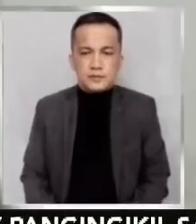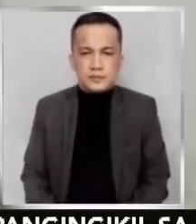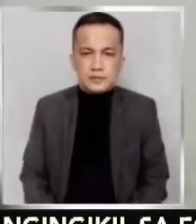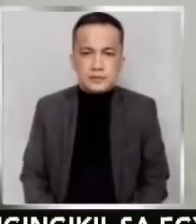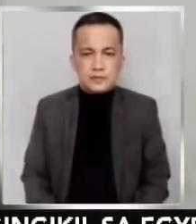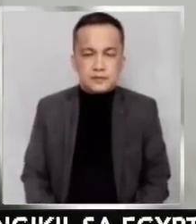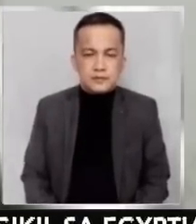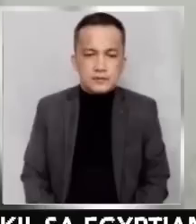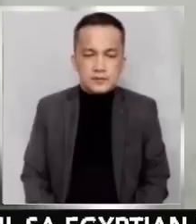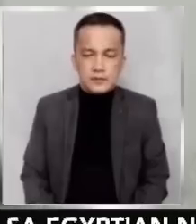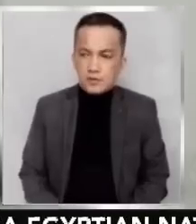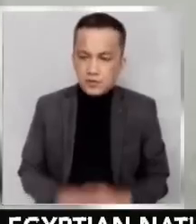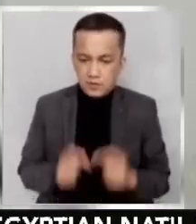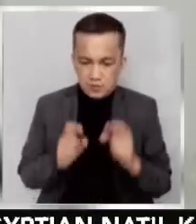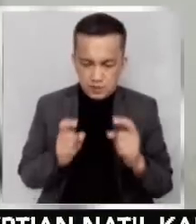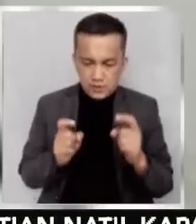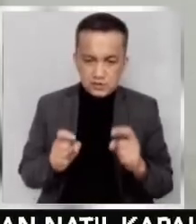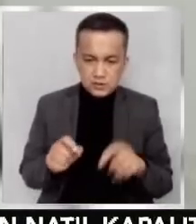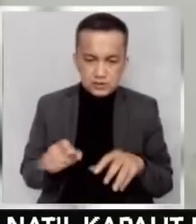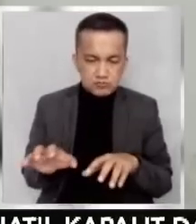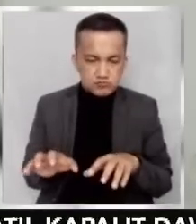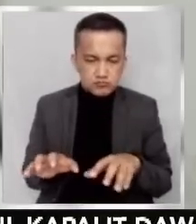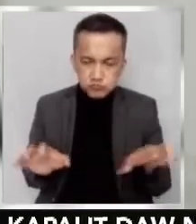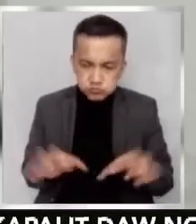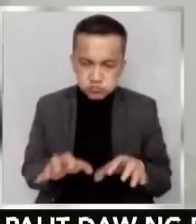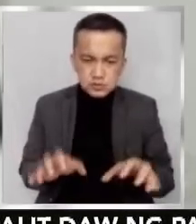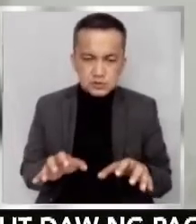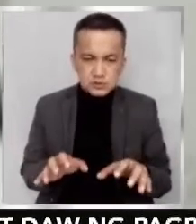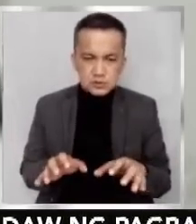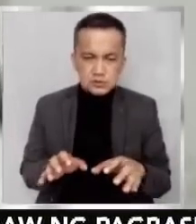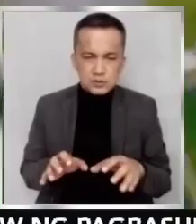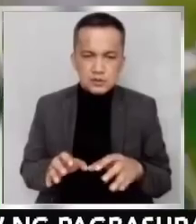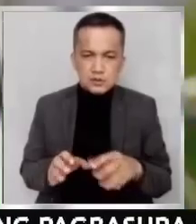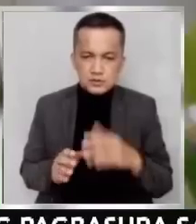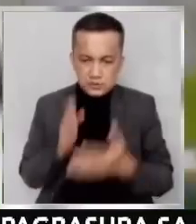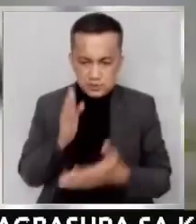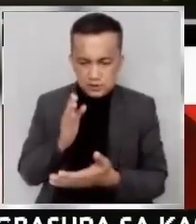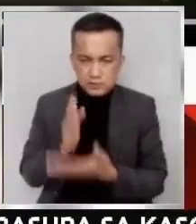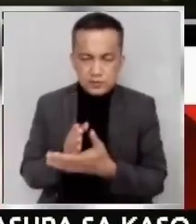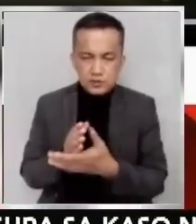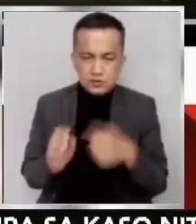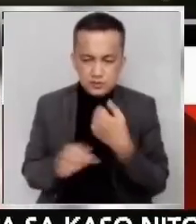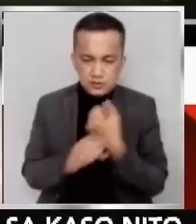Mabilis ang galaw niya that she terminated the contracts that were in question.